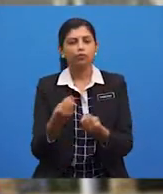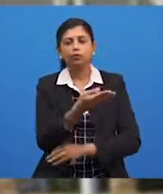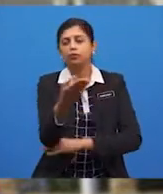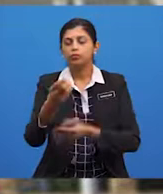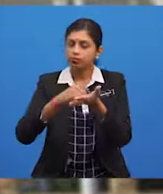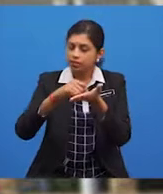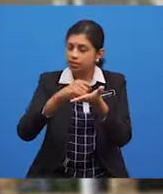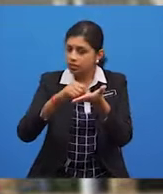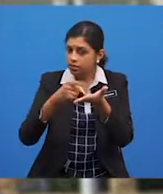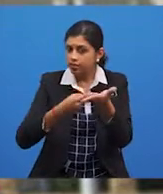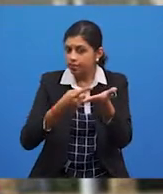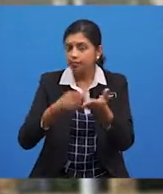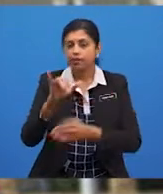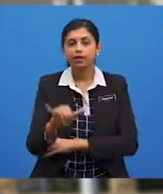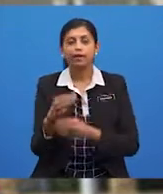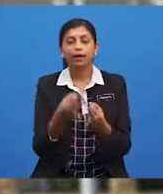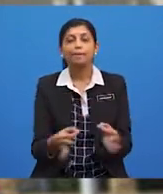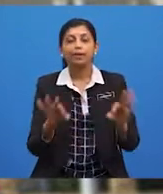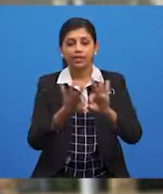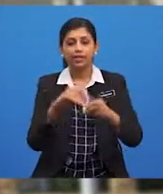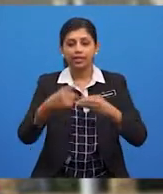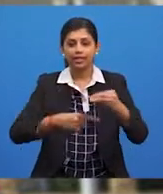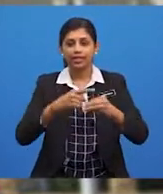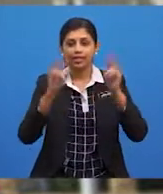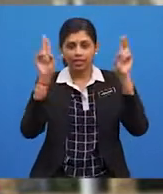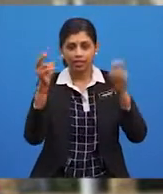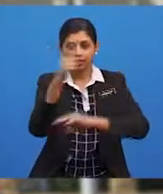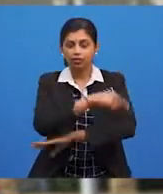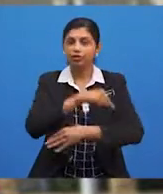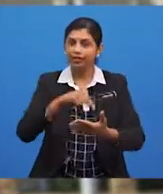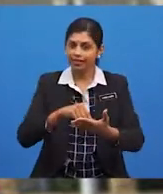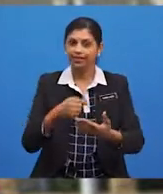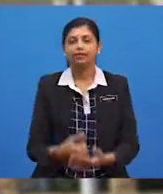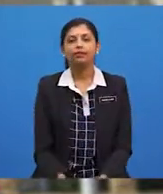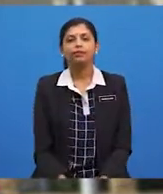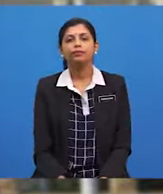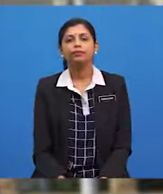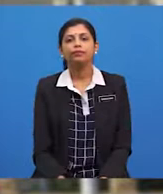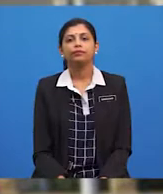mencatat nota-nota penting berkaitan topik perlembagaan ini.